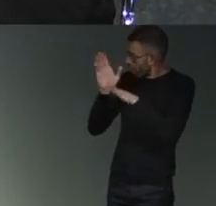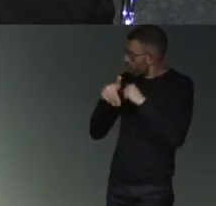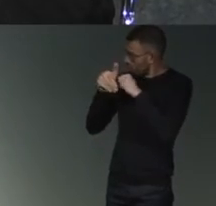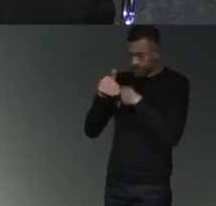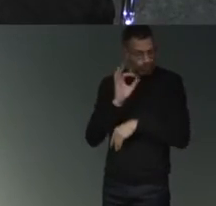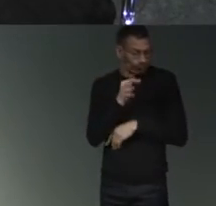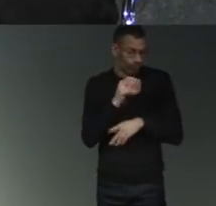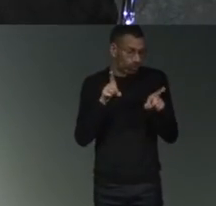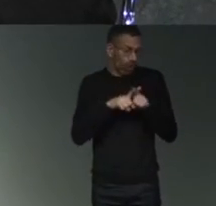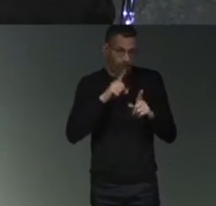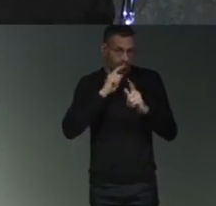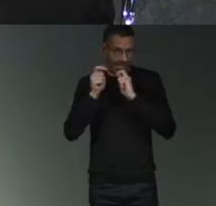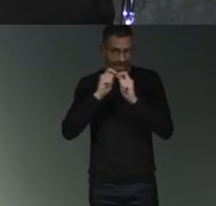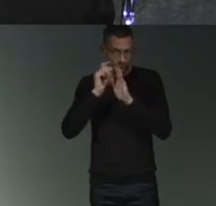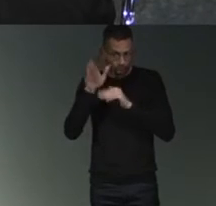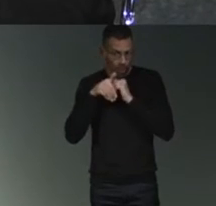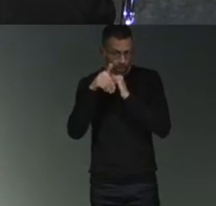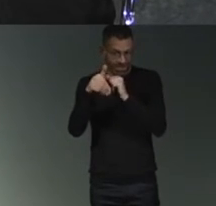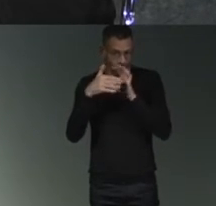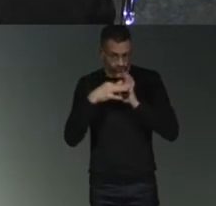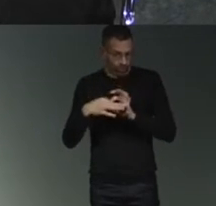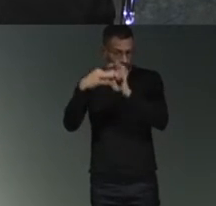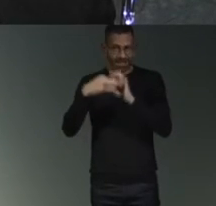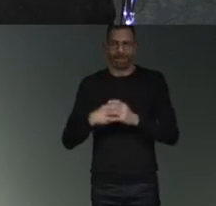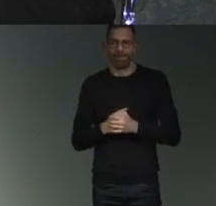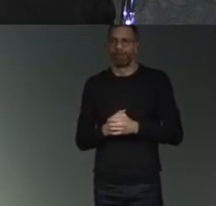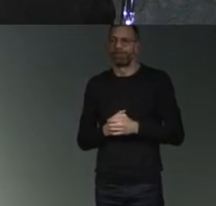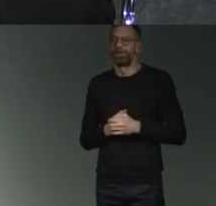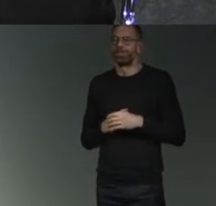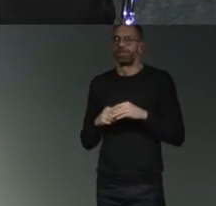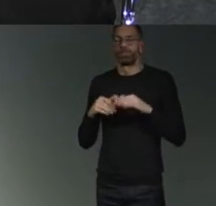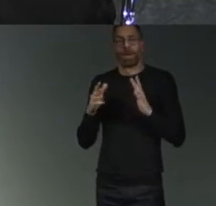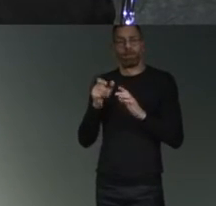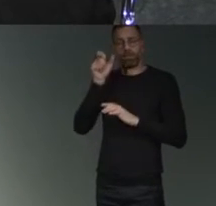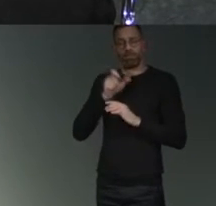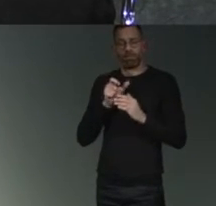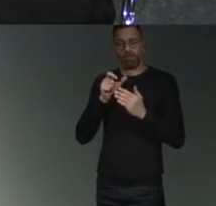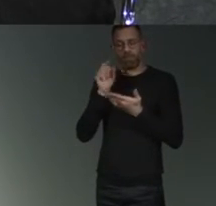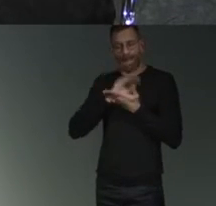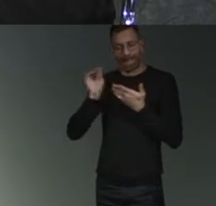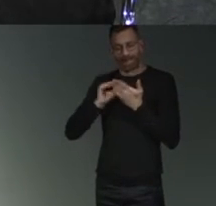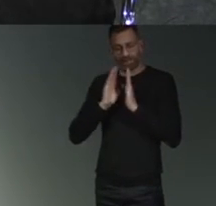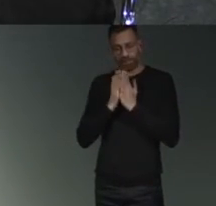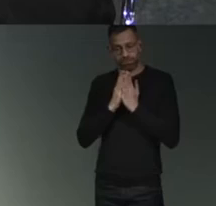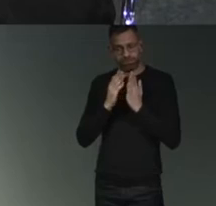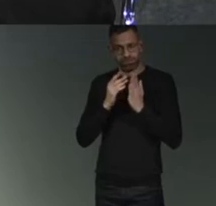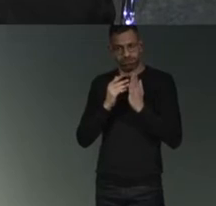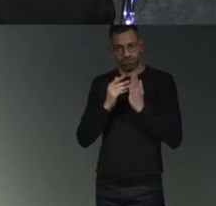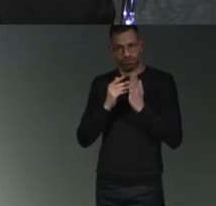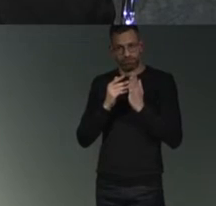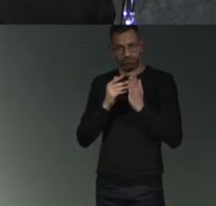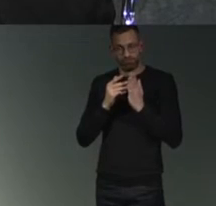la conversation. Mais c'est vrai que le fait que l'écrivain puisse donner à travers ses livres le sentiment